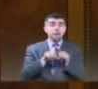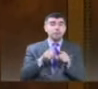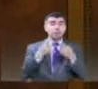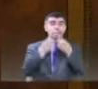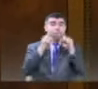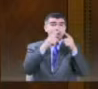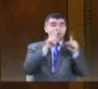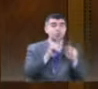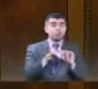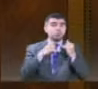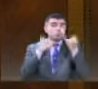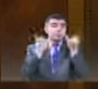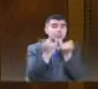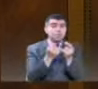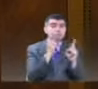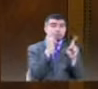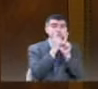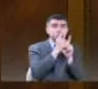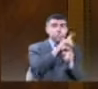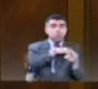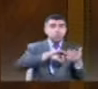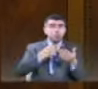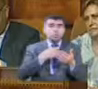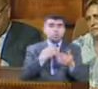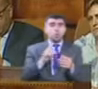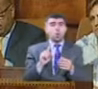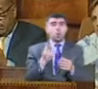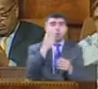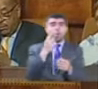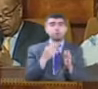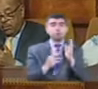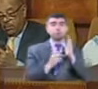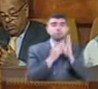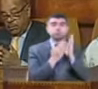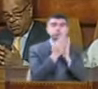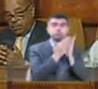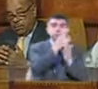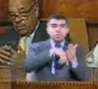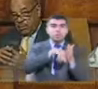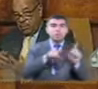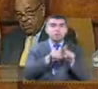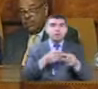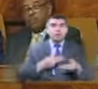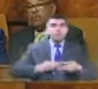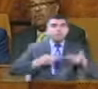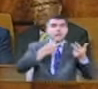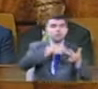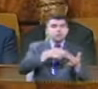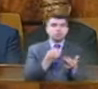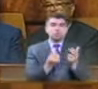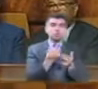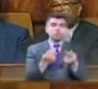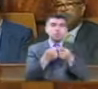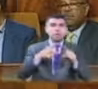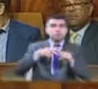المنتديات إلى تسويق النموذج التنموي الاقتصادي المغربي، والذي يتميز بنجاعة إصلاحاته الهيكلية والقطاعية الماكرو